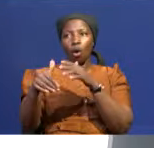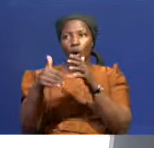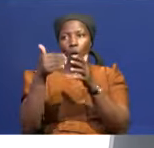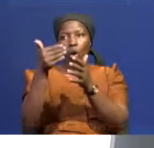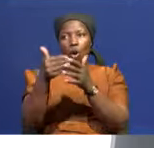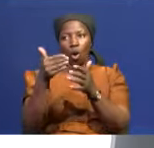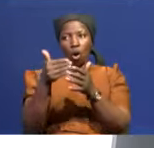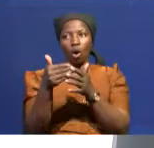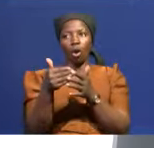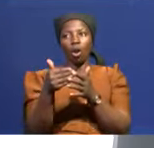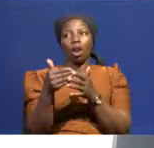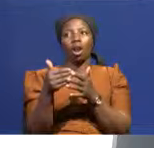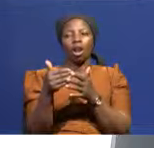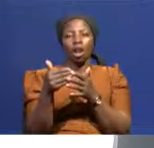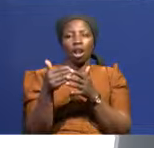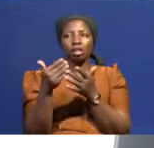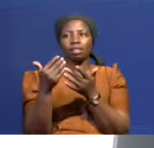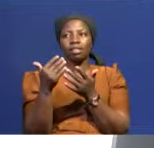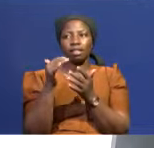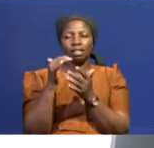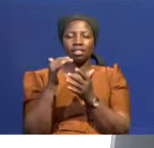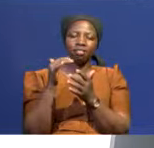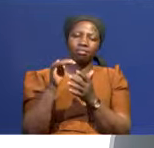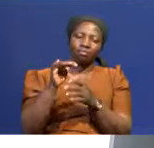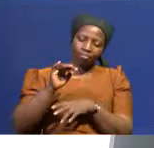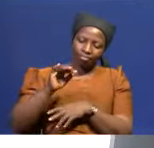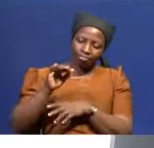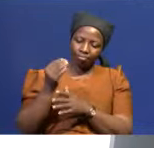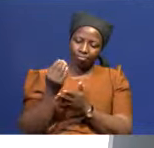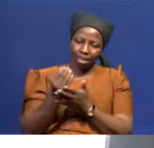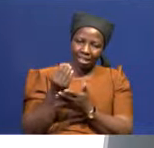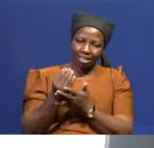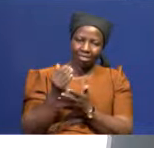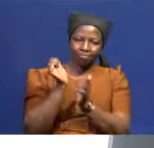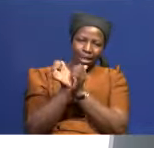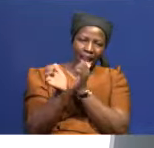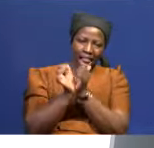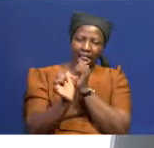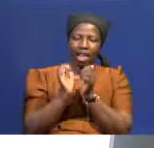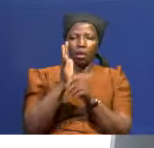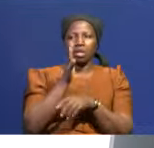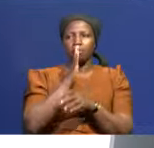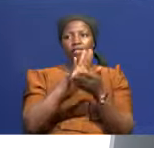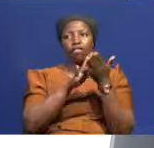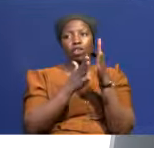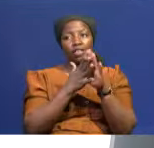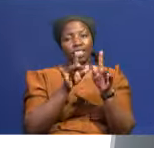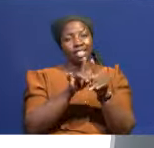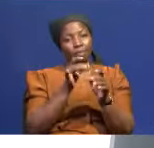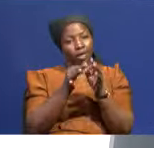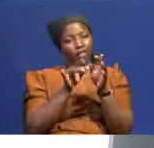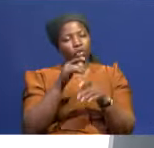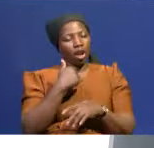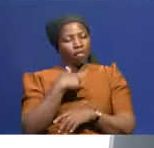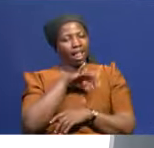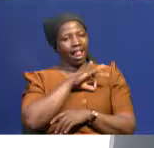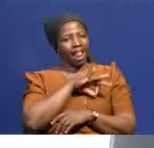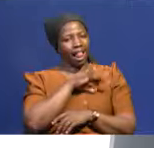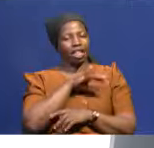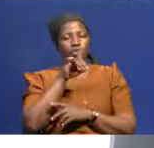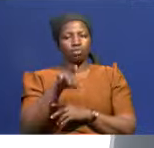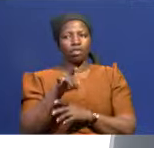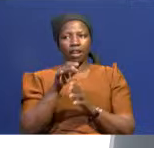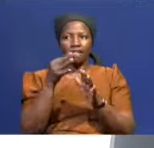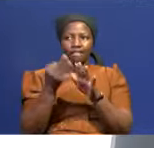zote zita samehewa. Kwa hivyo kama uko na PIN, hata kama hauna mapato, unapaswa kufile your